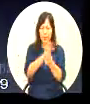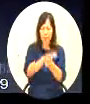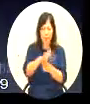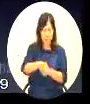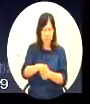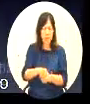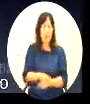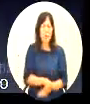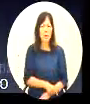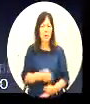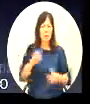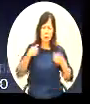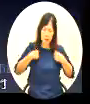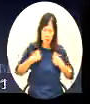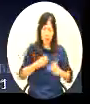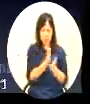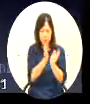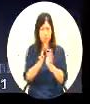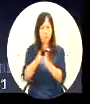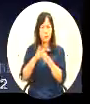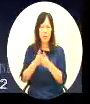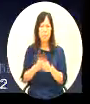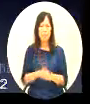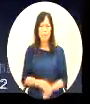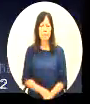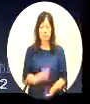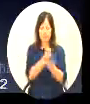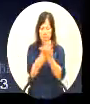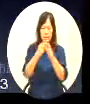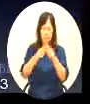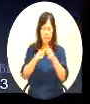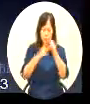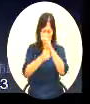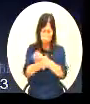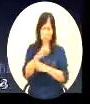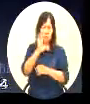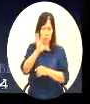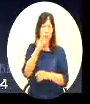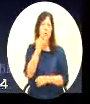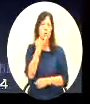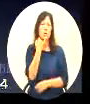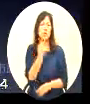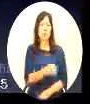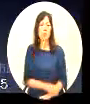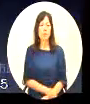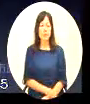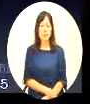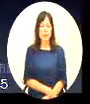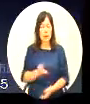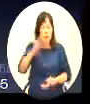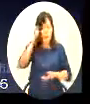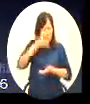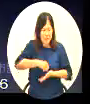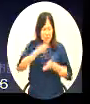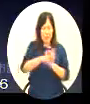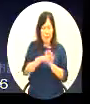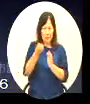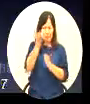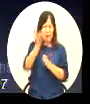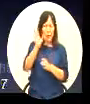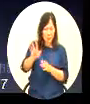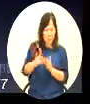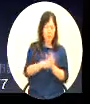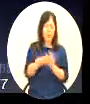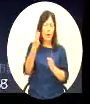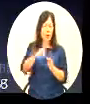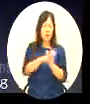些衣服啊等等，所有的人都可以来使用这样子性别友善的厕所，而不用担心受到歧视，而不用